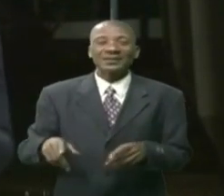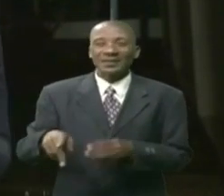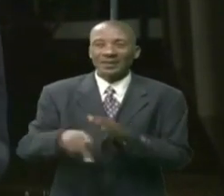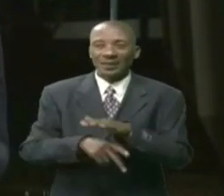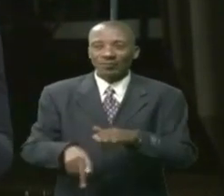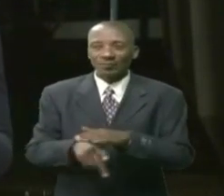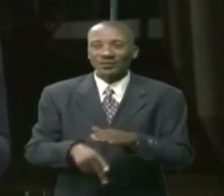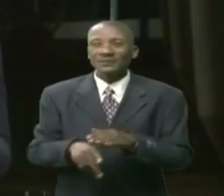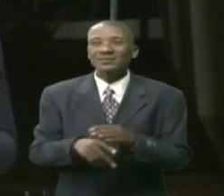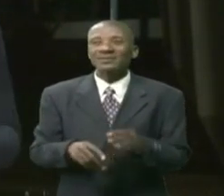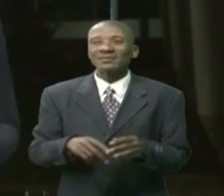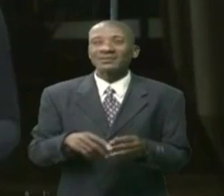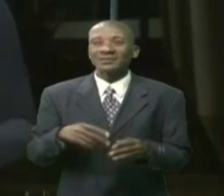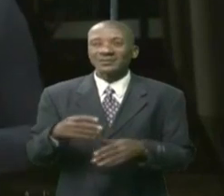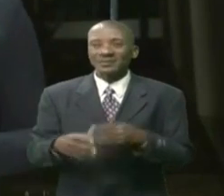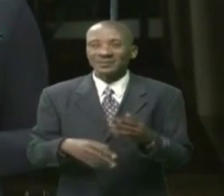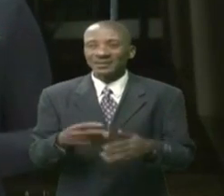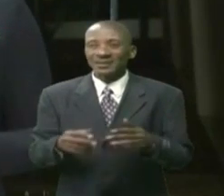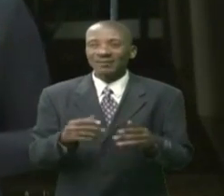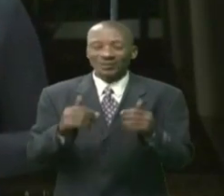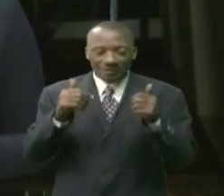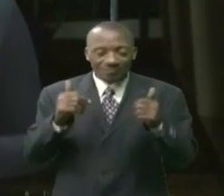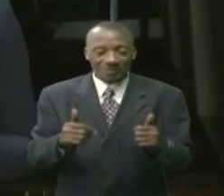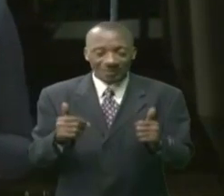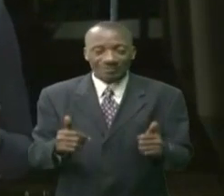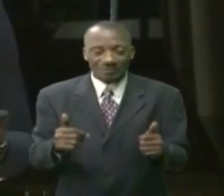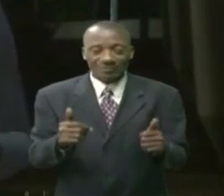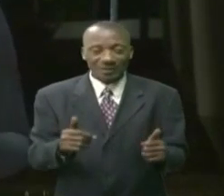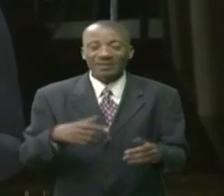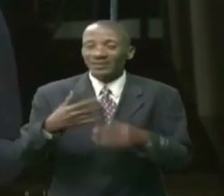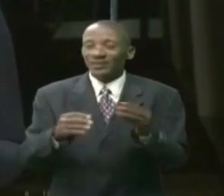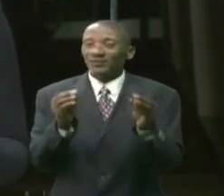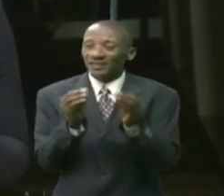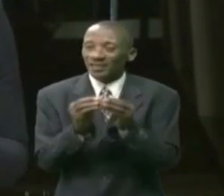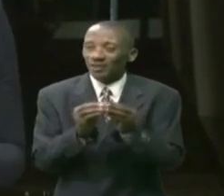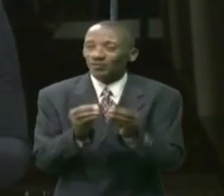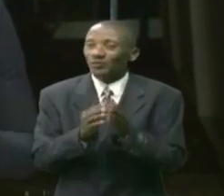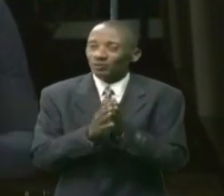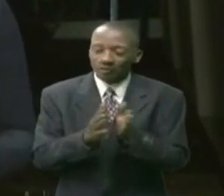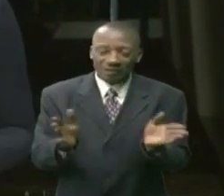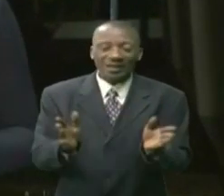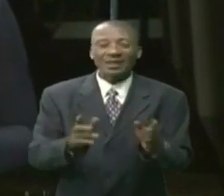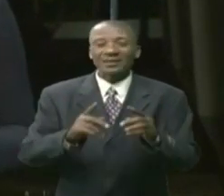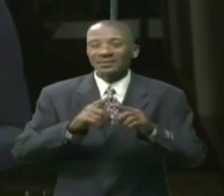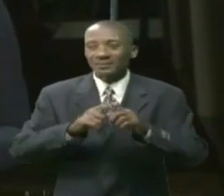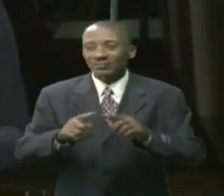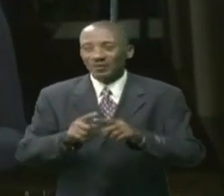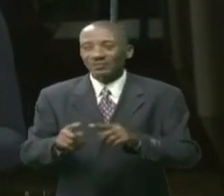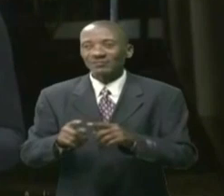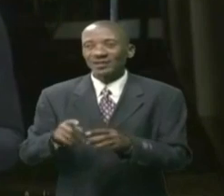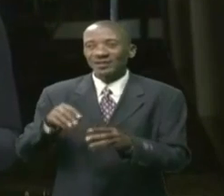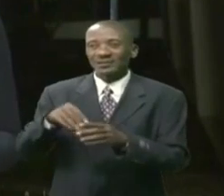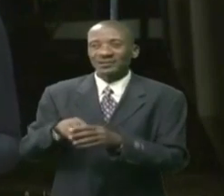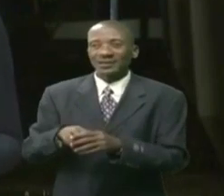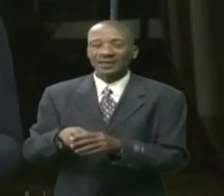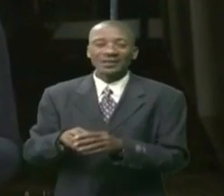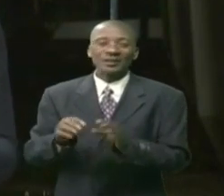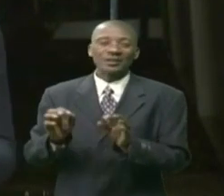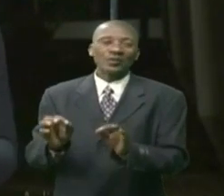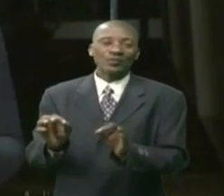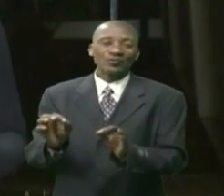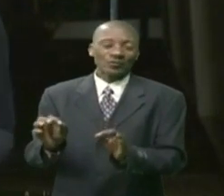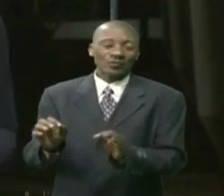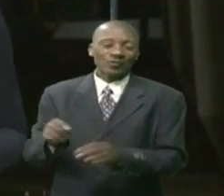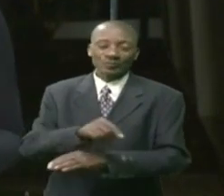un peu d'économie de sous. Avant, la province n'avait pas de bâtiment administratif, de bâtiment exactement pour l'Assemblée provinciale. Ces